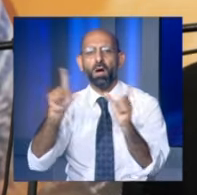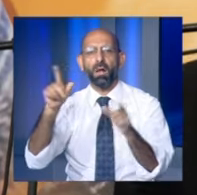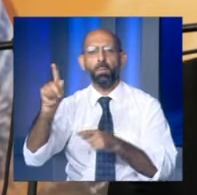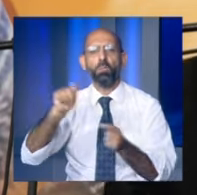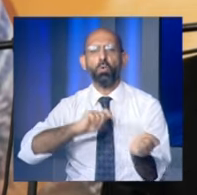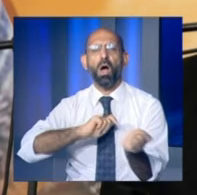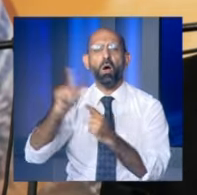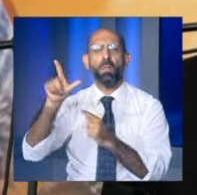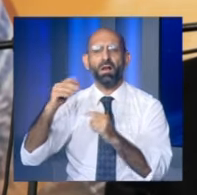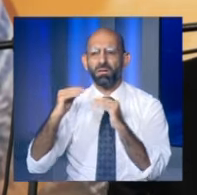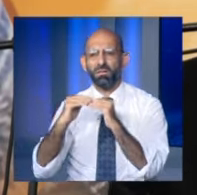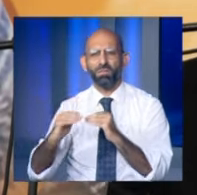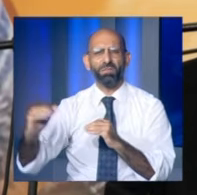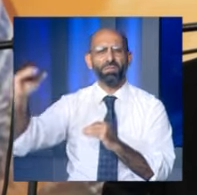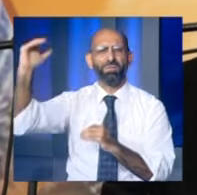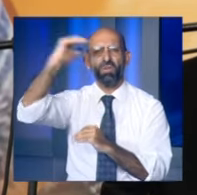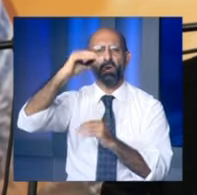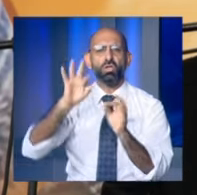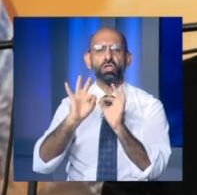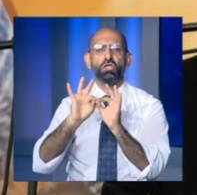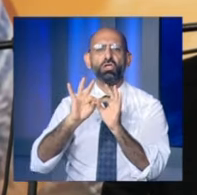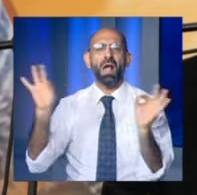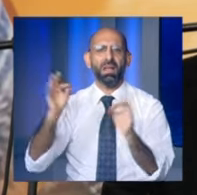والميدان بيننا وبينهم،